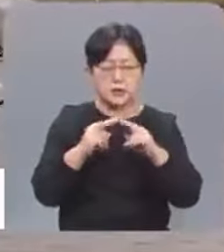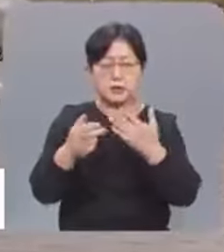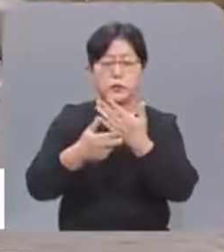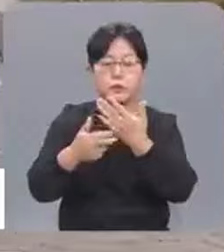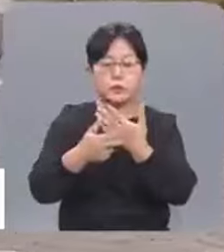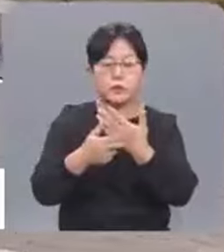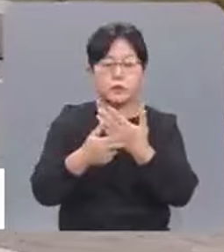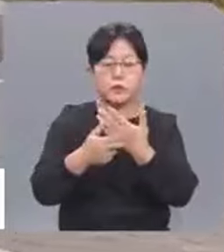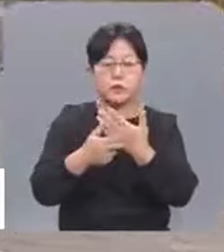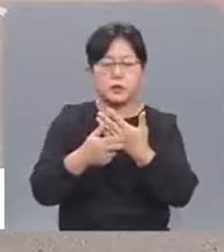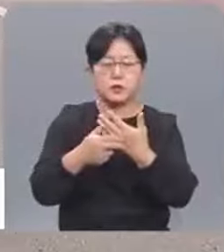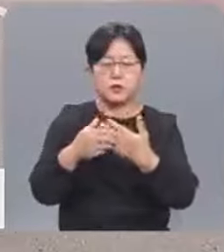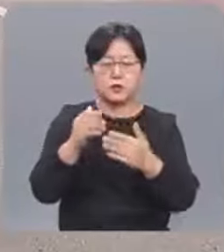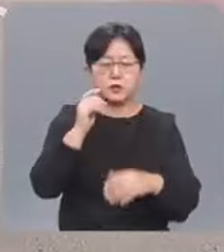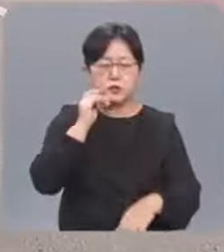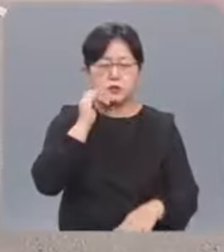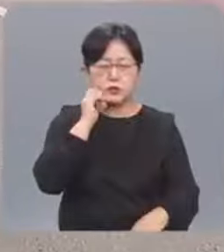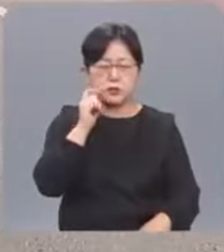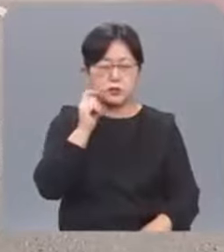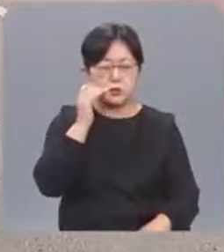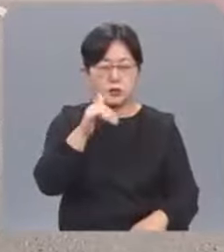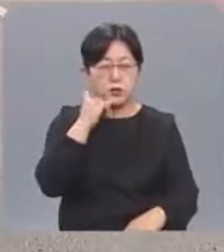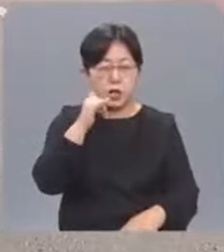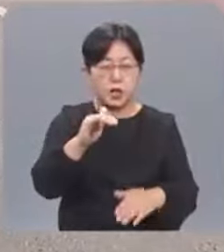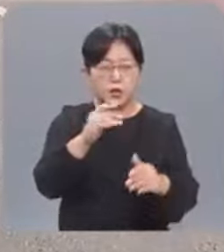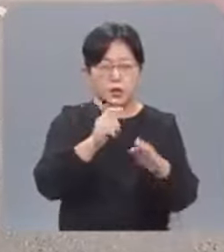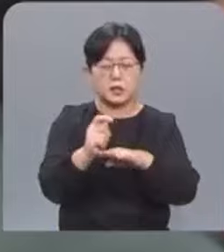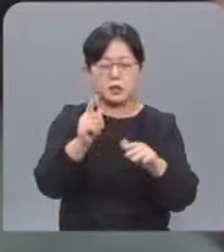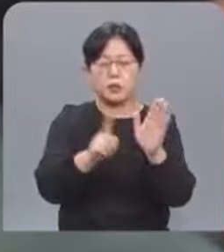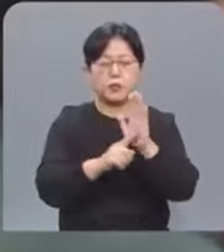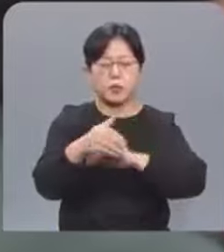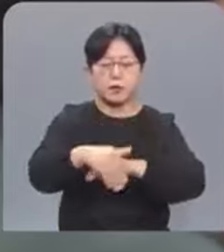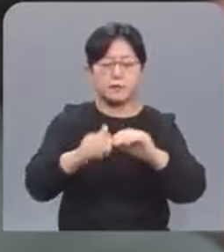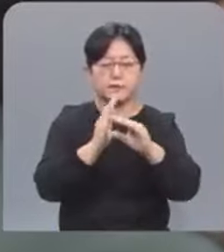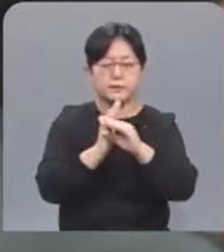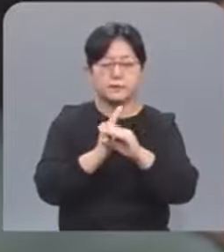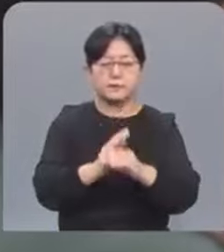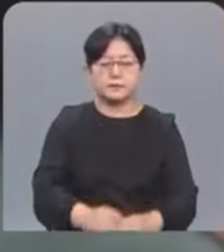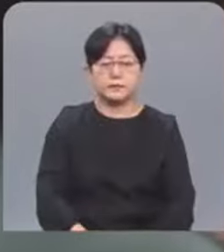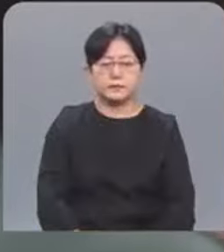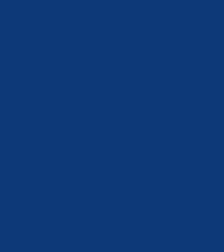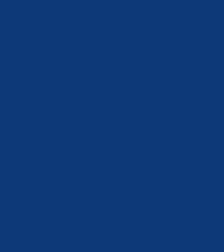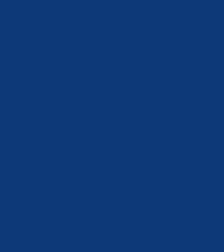병원 등에서 어르신 콜택시를 홍보할 예정입니다. KBS 뉴스 박선정입니다.